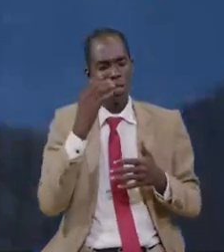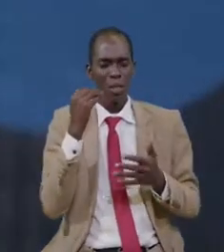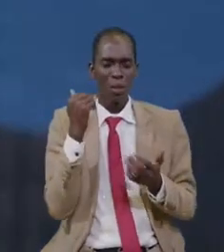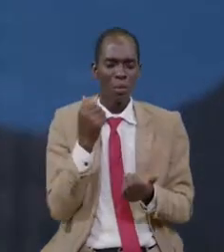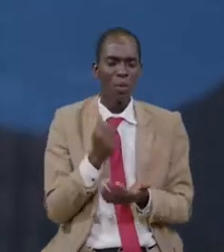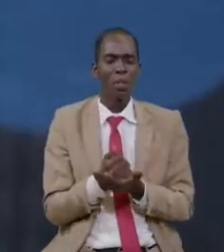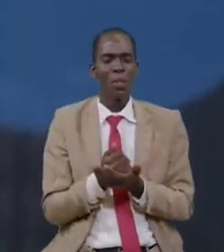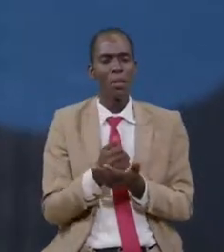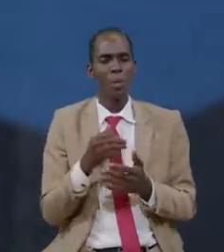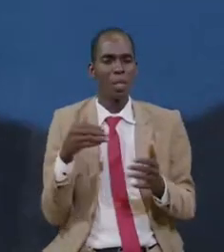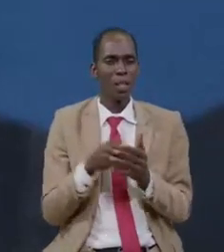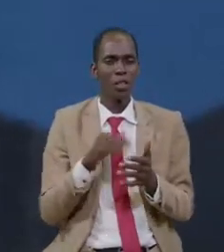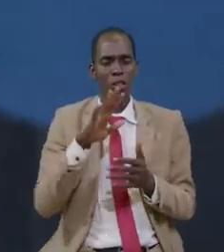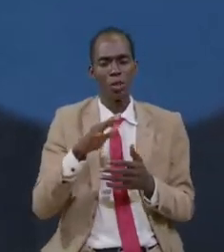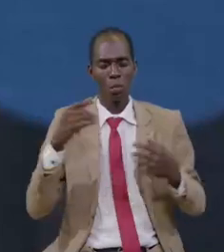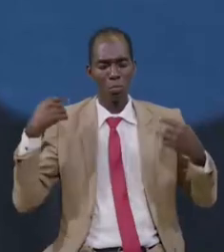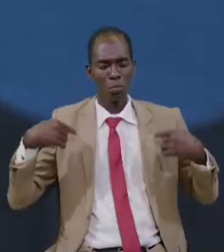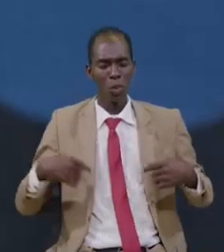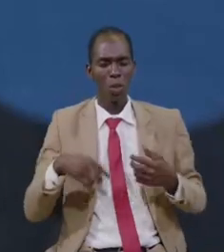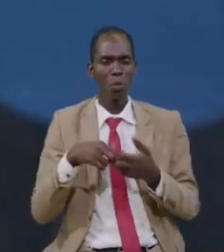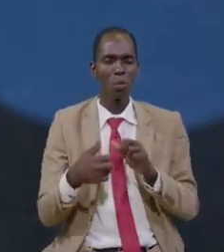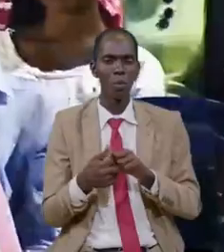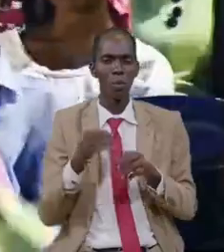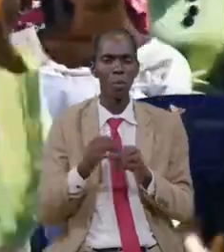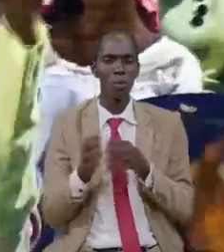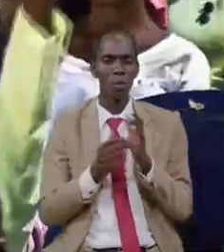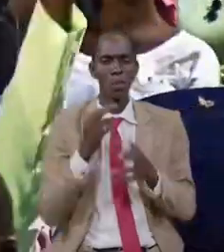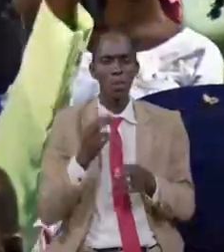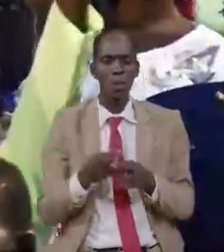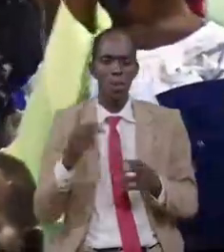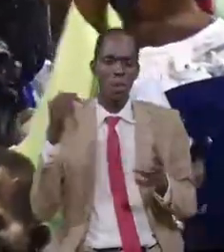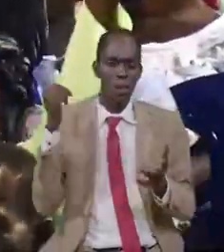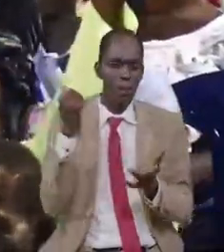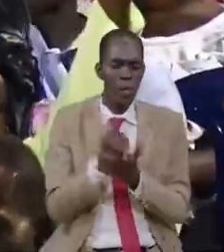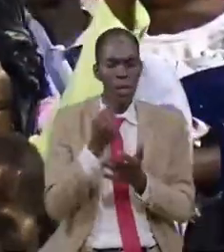contre ton infirmité. Amen pour ta rédemption.